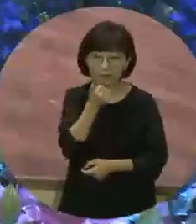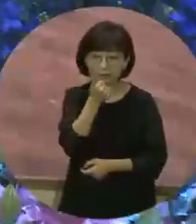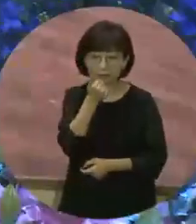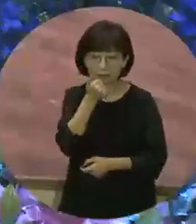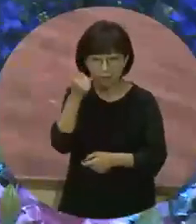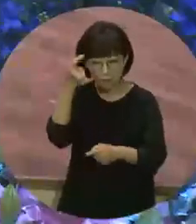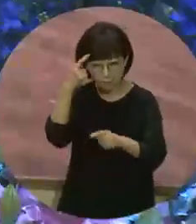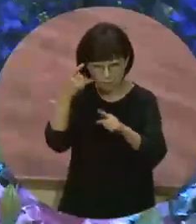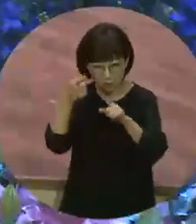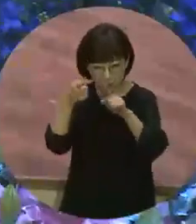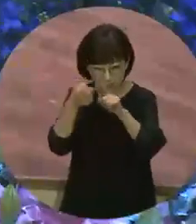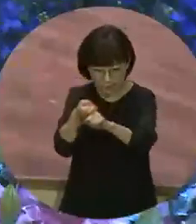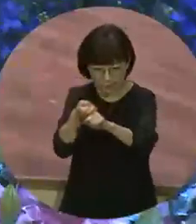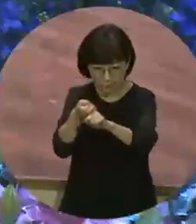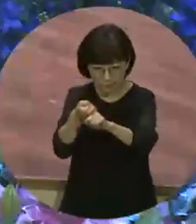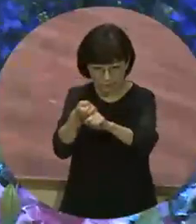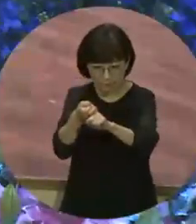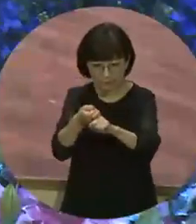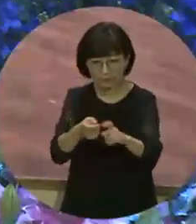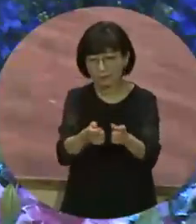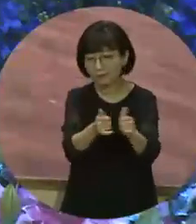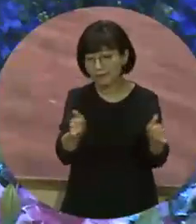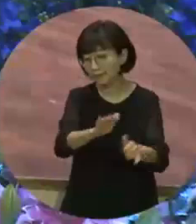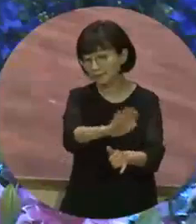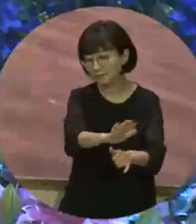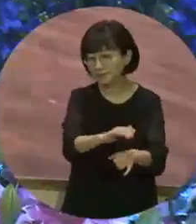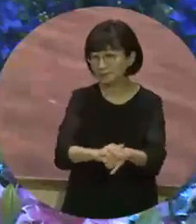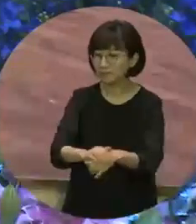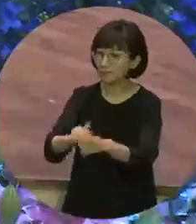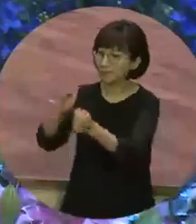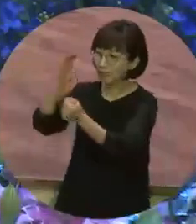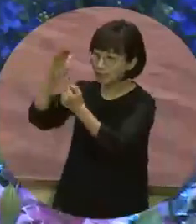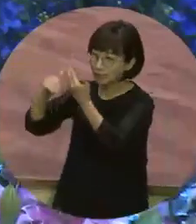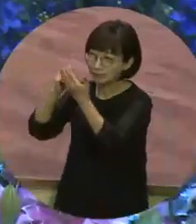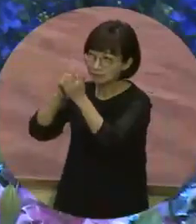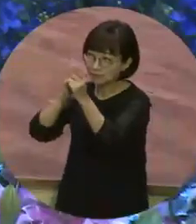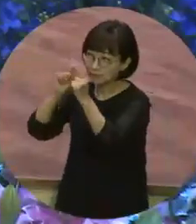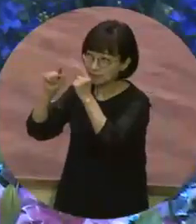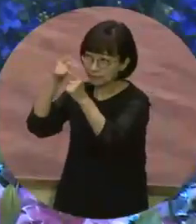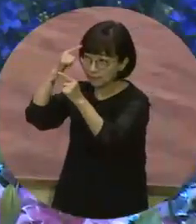이삭은 하나님의 언약에 관심이 있었어요. 말씀에 관심이 있었다고.